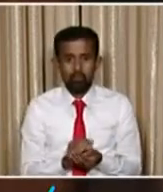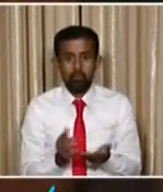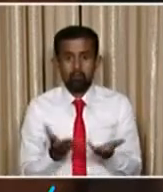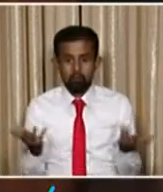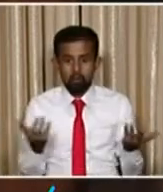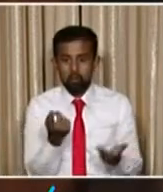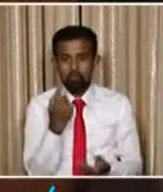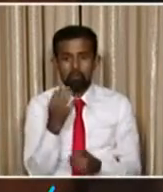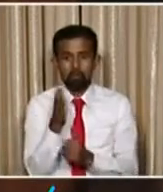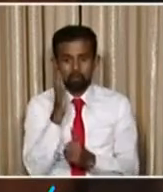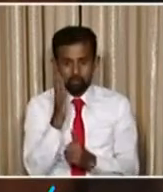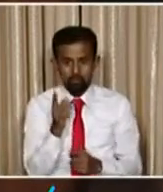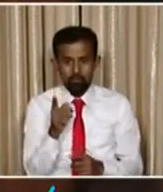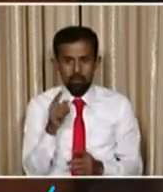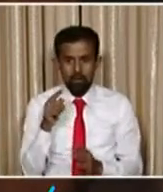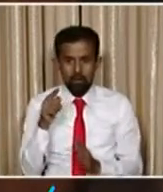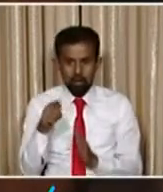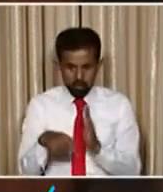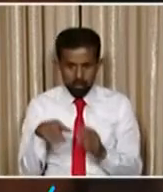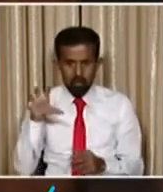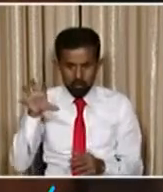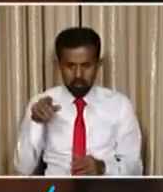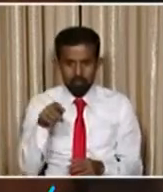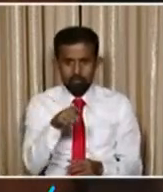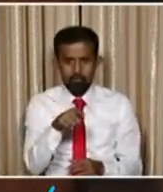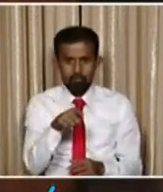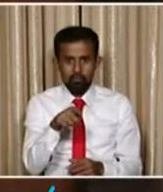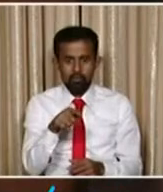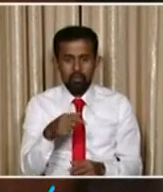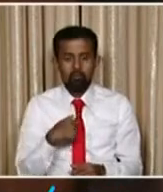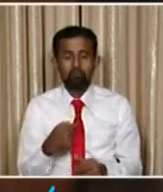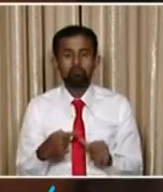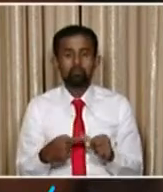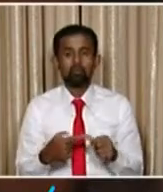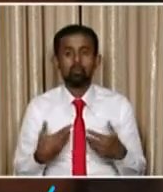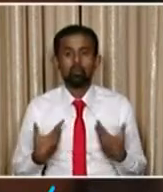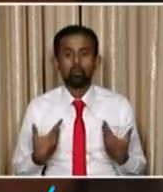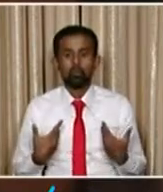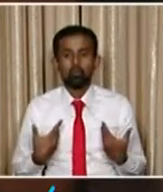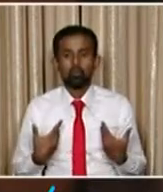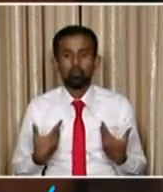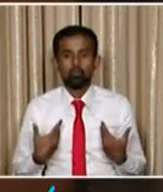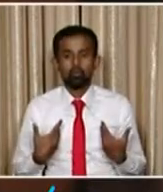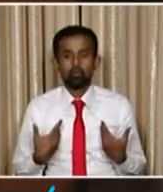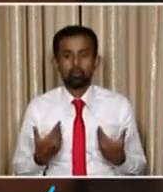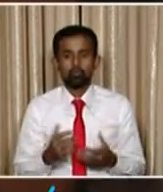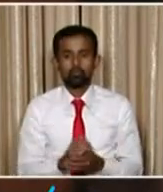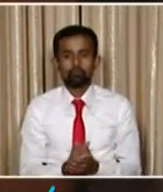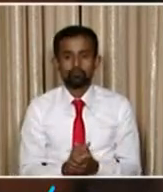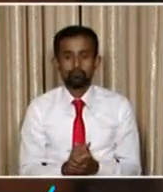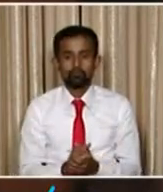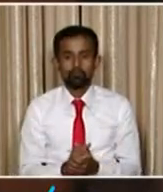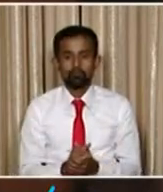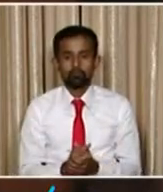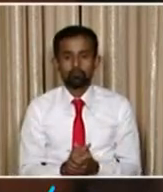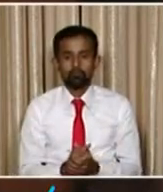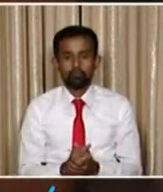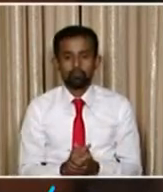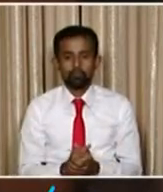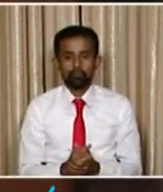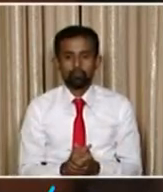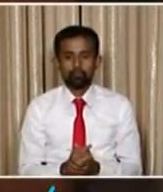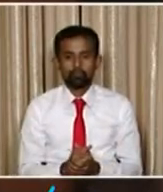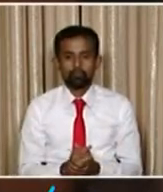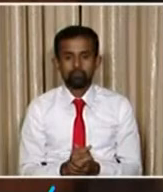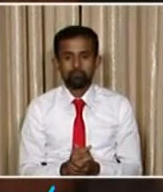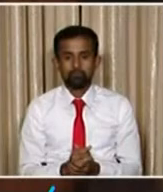කියන ජනාධිපතිතුමා ඉන්න රට නේද ඔබතුමාගේ රට? අපි මොනවද උත්තර දෙන්න ඕනේ? So you think second class citizens? I have many more